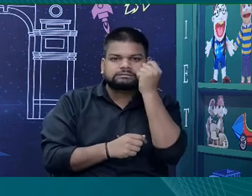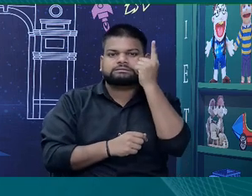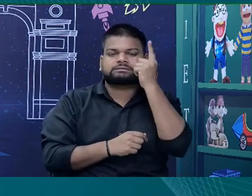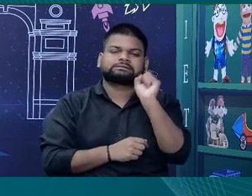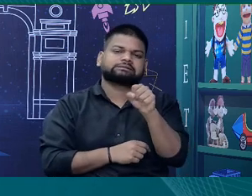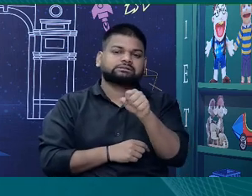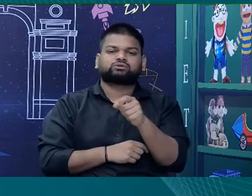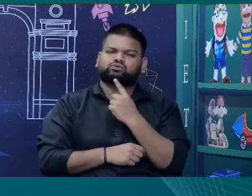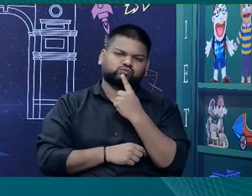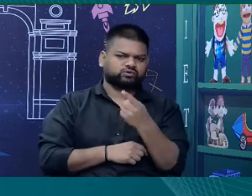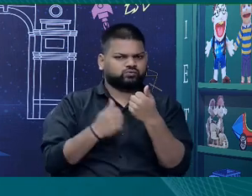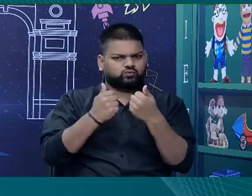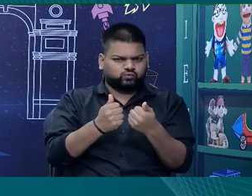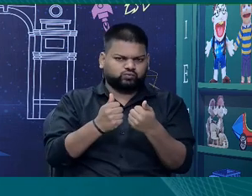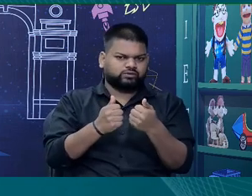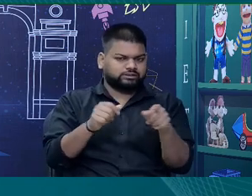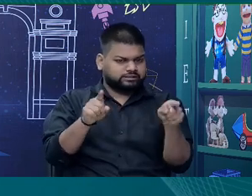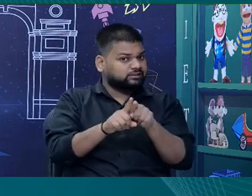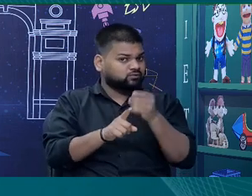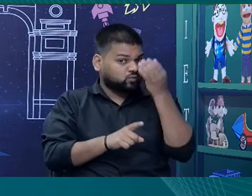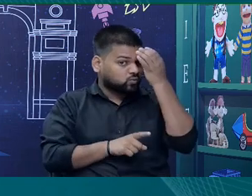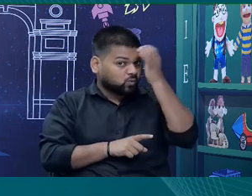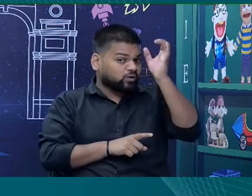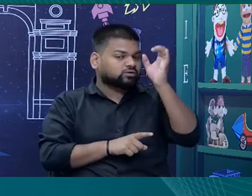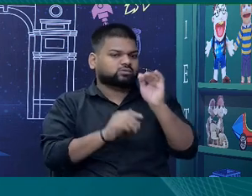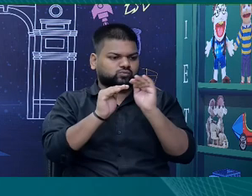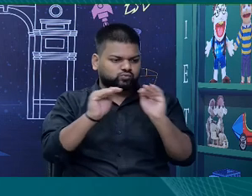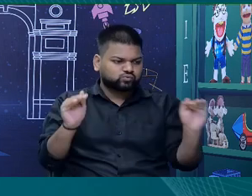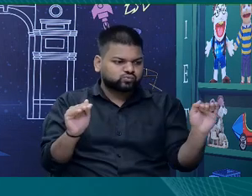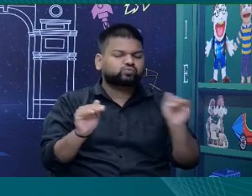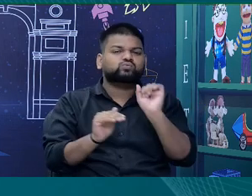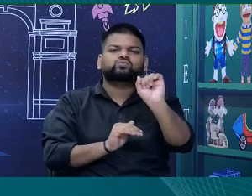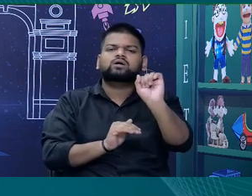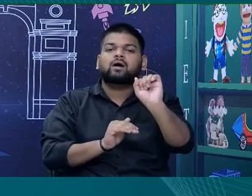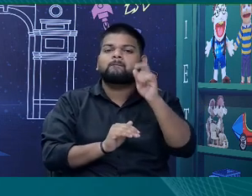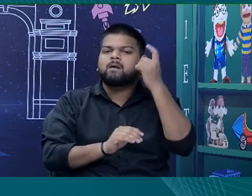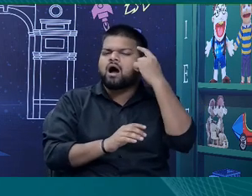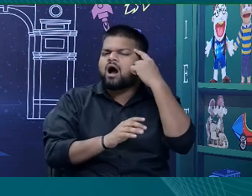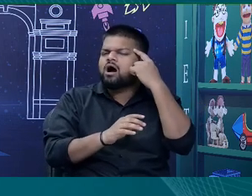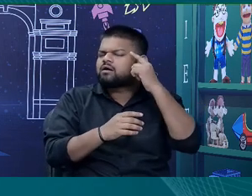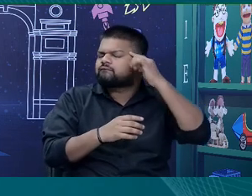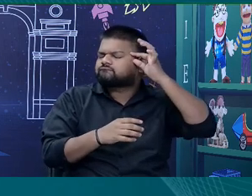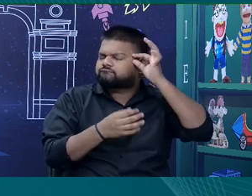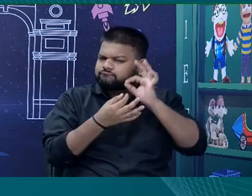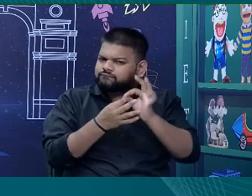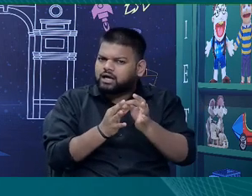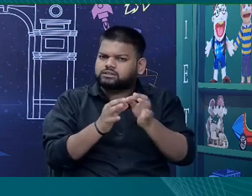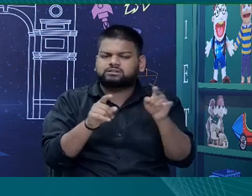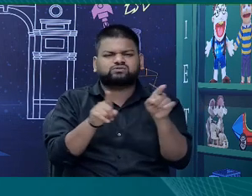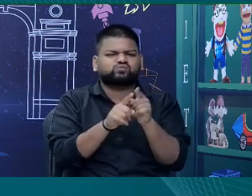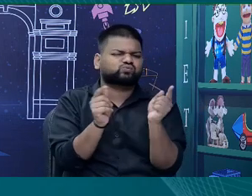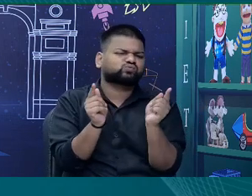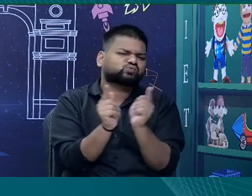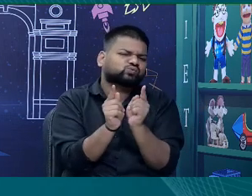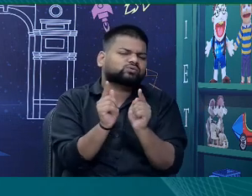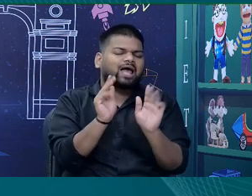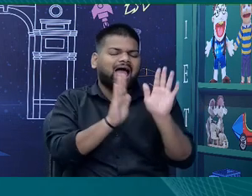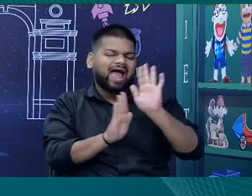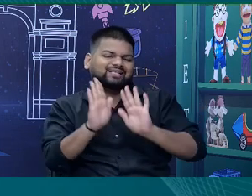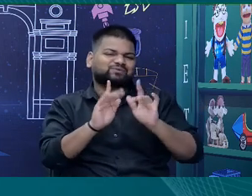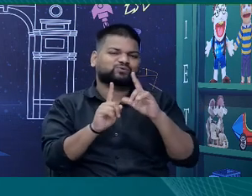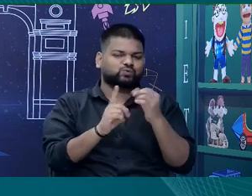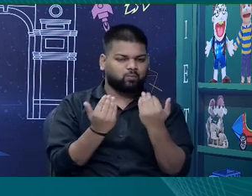ठीक कहा अगर इस कॉन्सेप्ट को हम चाहते हैं बच्चों के मां में सेट करना तो हम एक छोटा सा एक्टिविटी या गेम कर सकते हैं जो मैं अभी